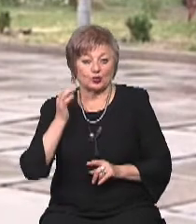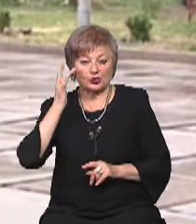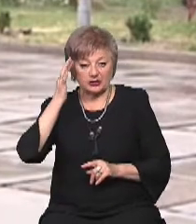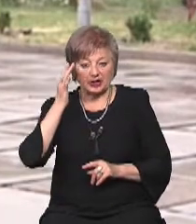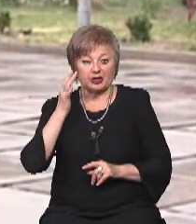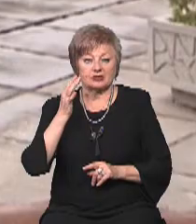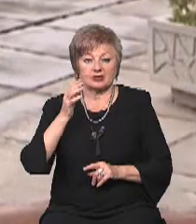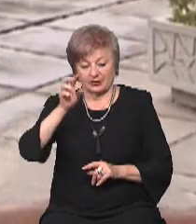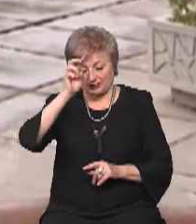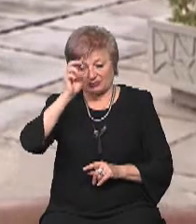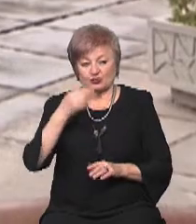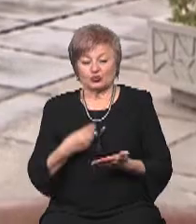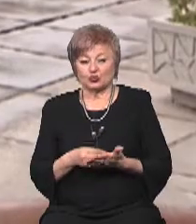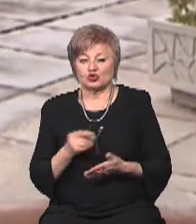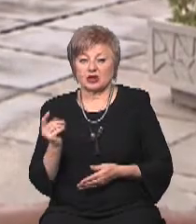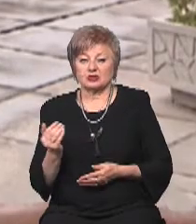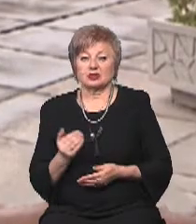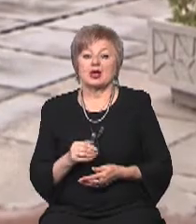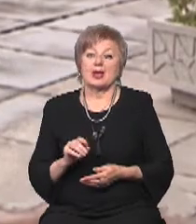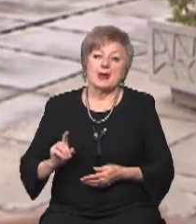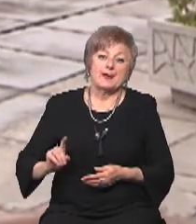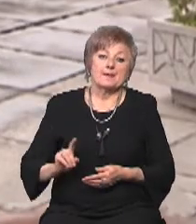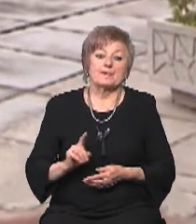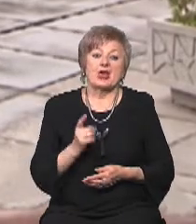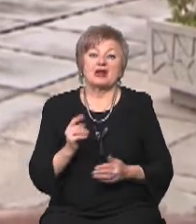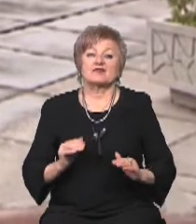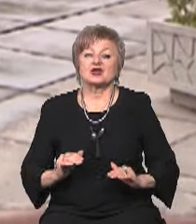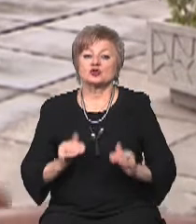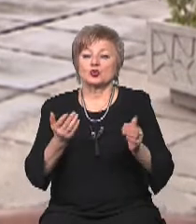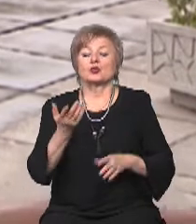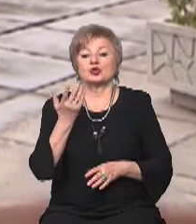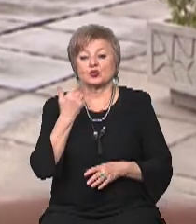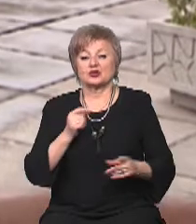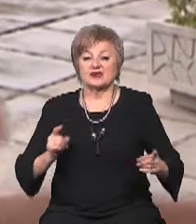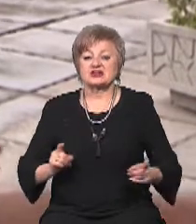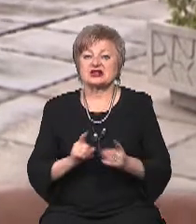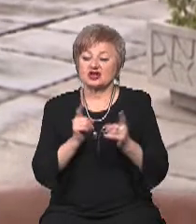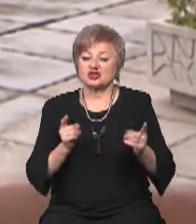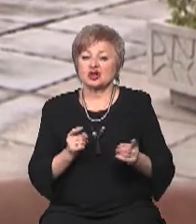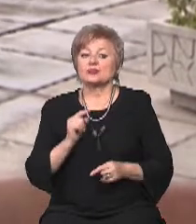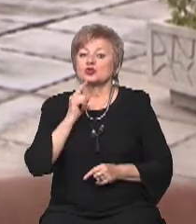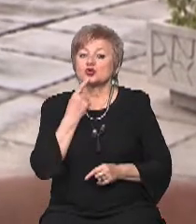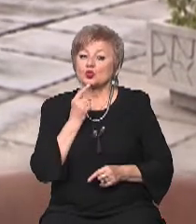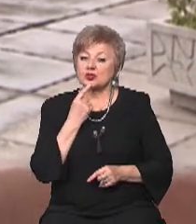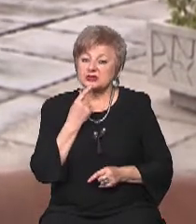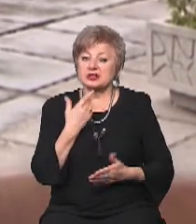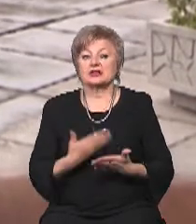громадському бюджеті, це перша ступінь, коли ви стикаєтесь з якими труднощами. Наприклад, цей проєкт